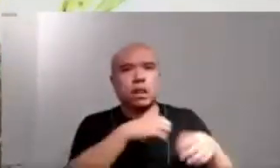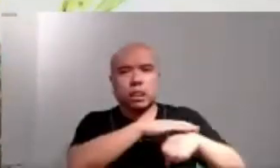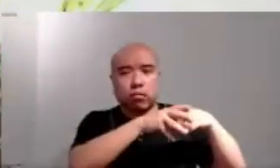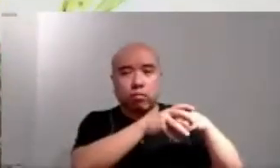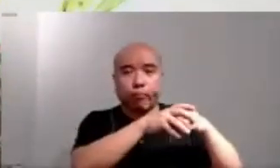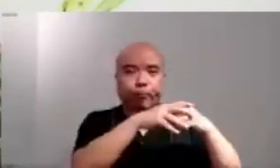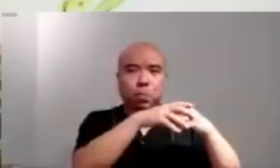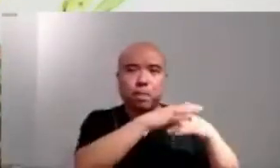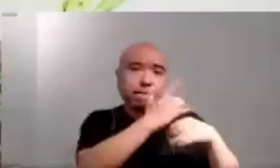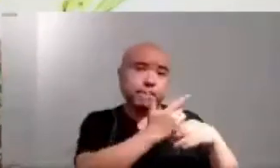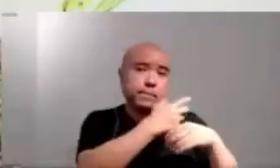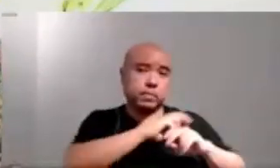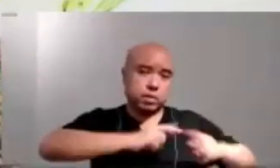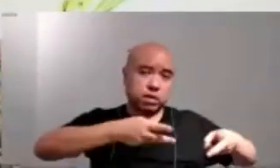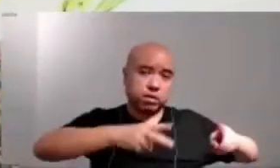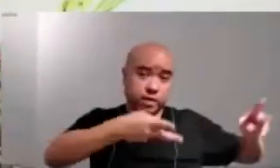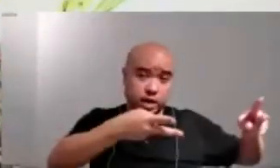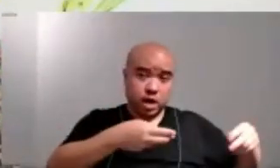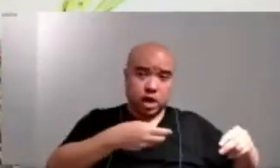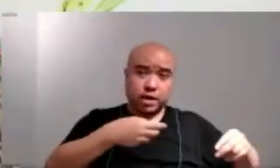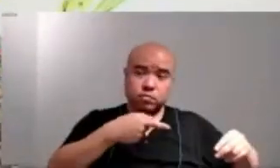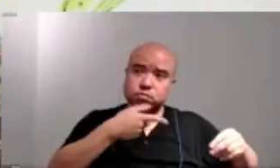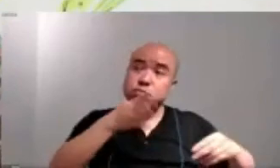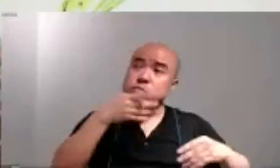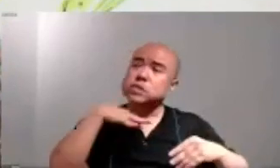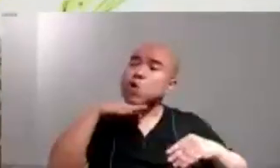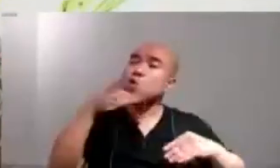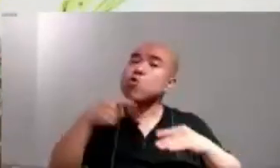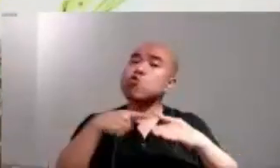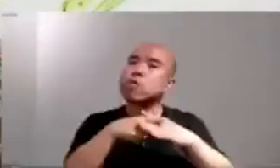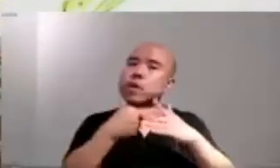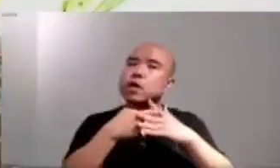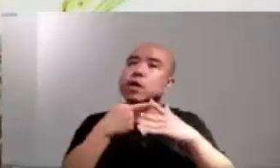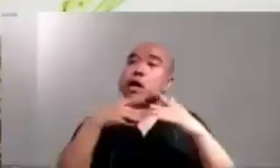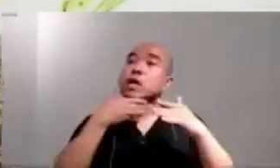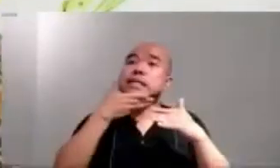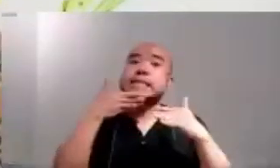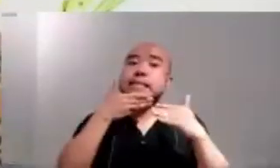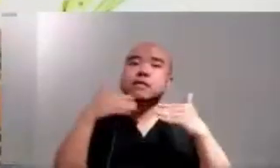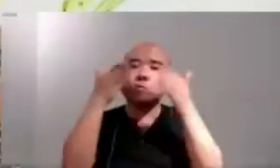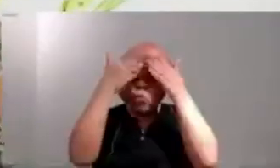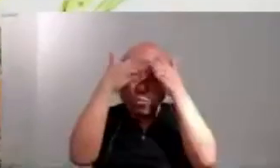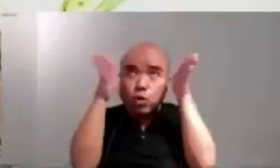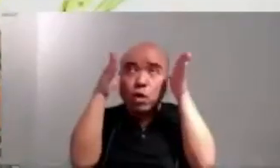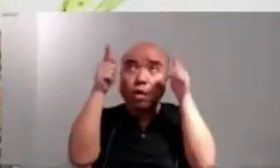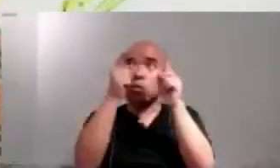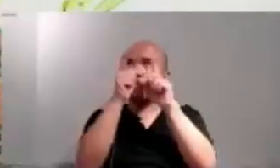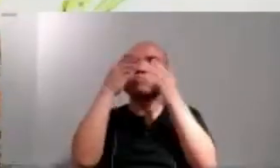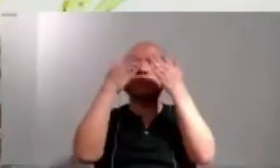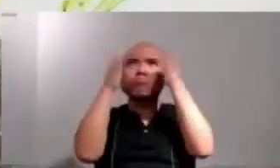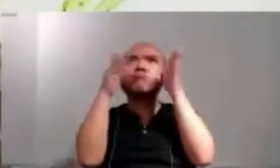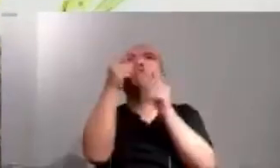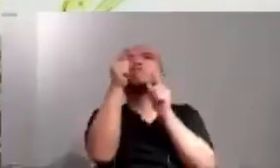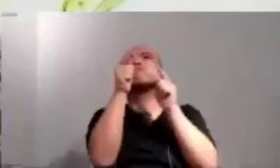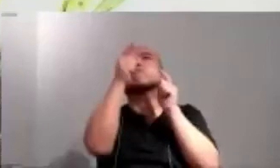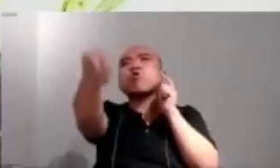朋友，無論你係咩年紀咧，特別係年青人，要放大你哋嘅眼光，放遠一啲，亦都可以體闊一啲，更加可